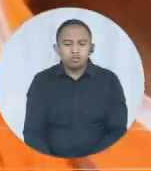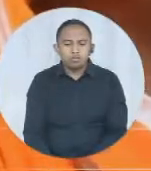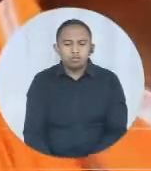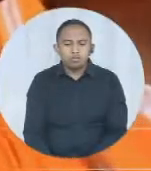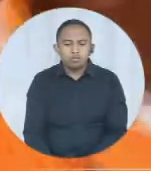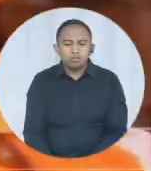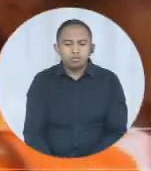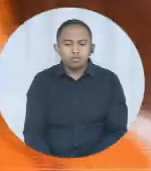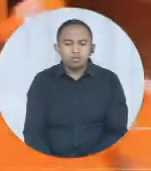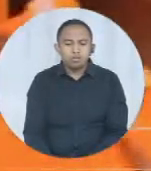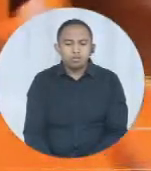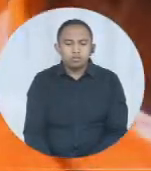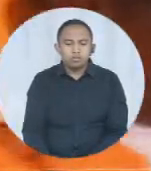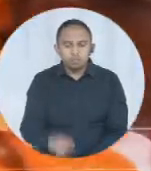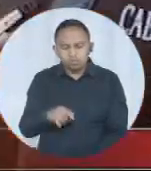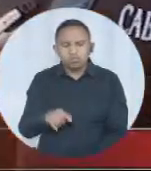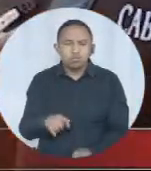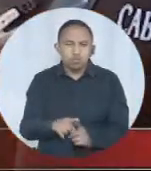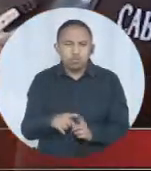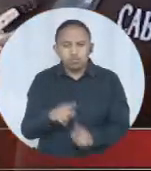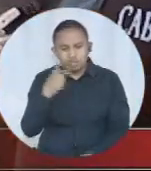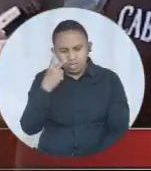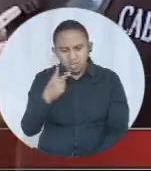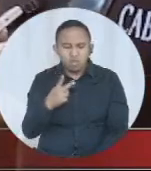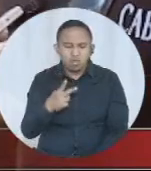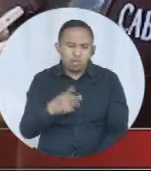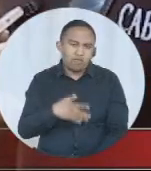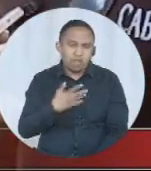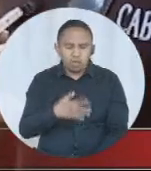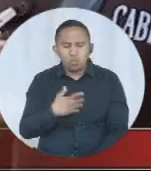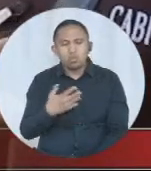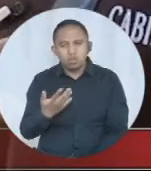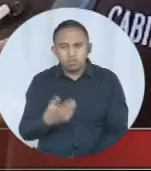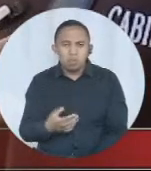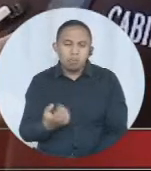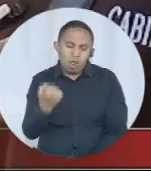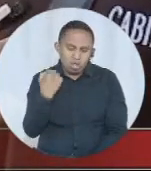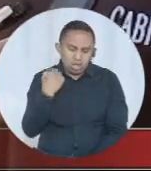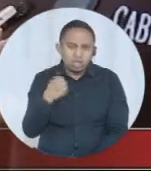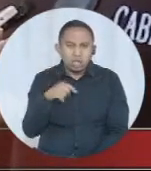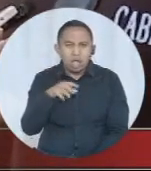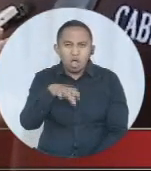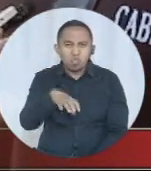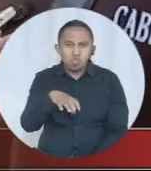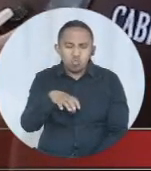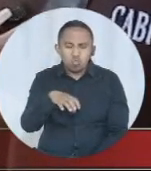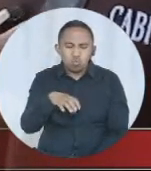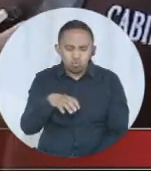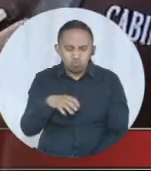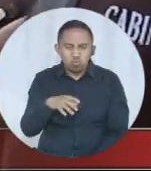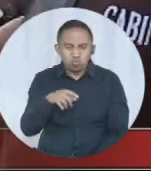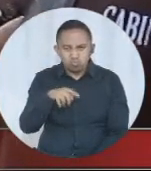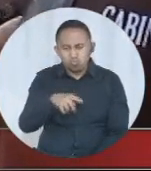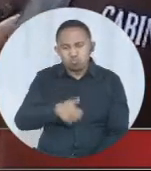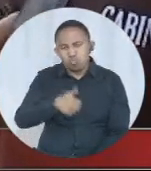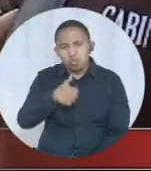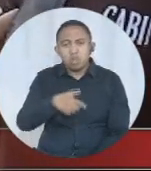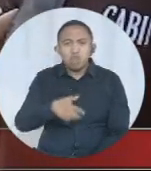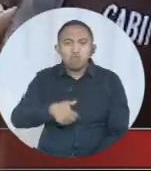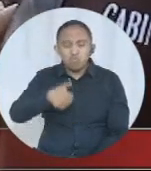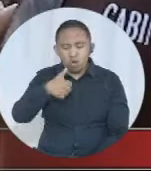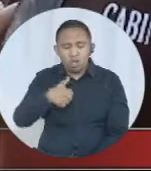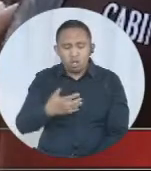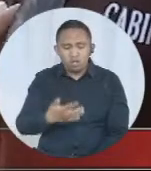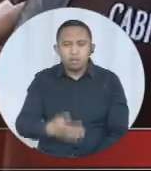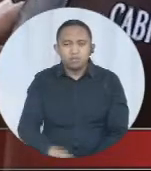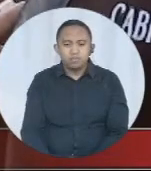mivaingana fa mbola velona ary velona ary matanjaka ny atokony Andriamatoa Filohajaina. Raha antsika manana ihany koa